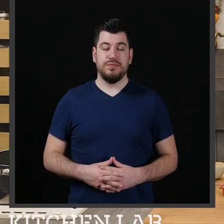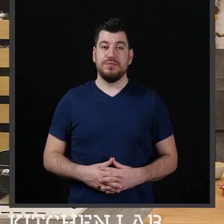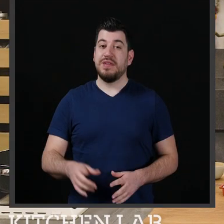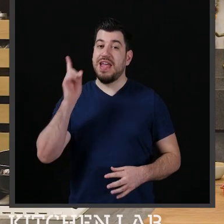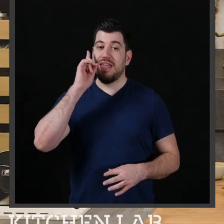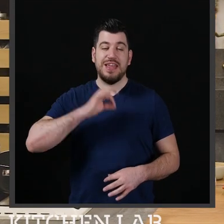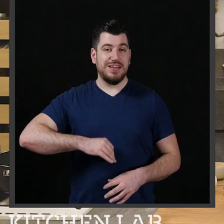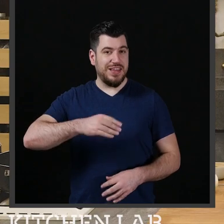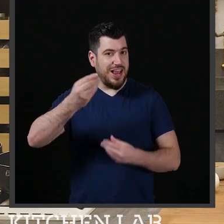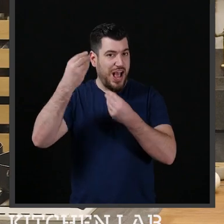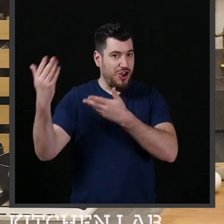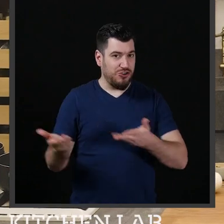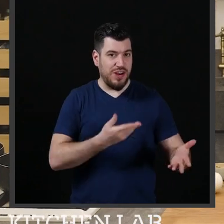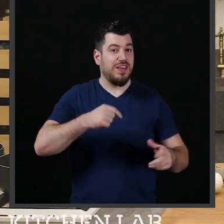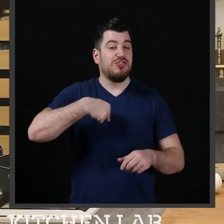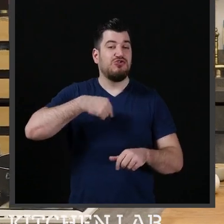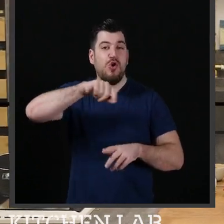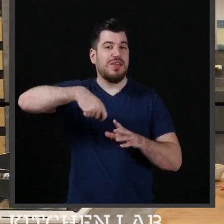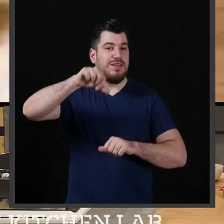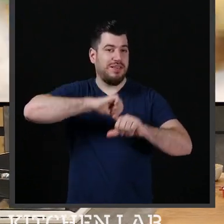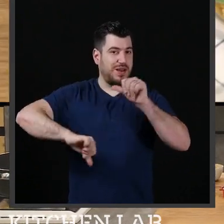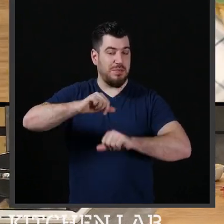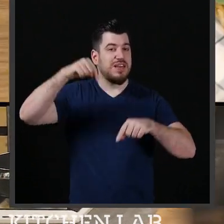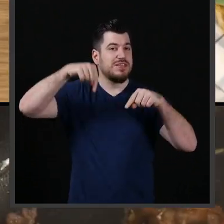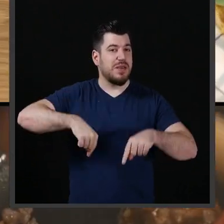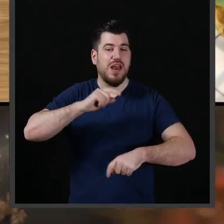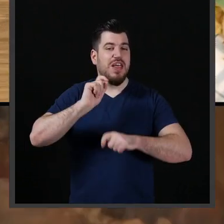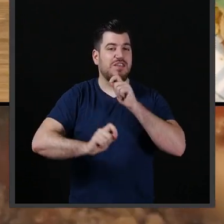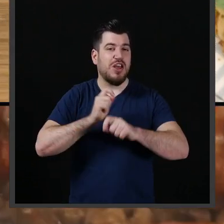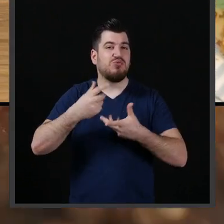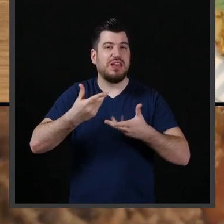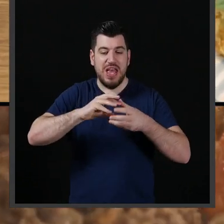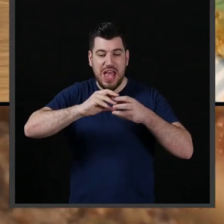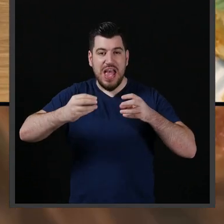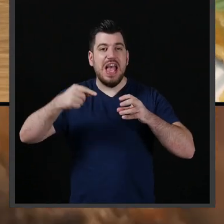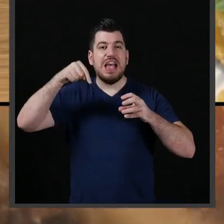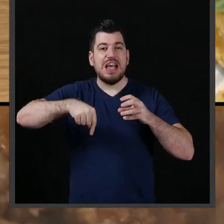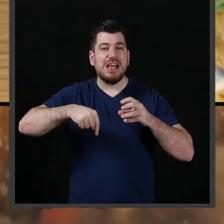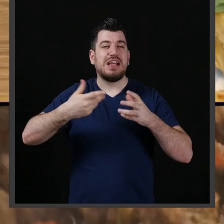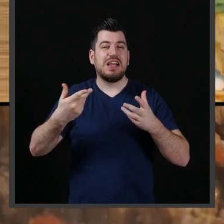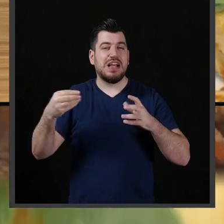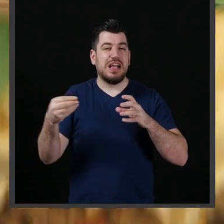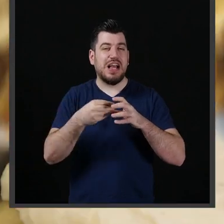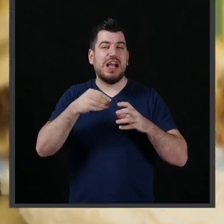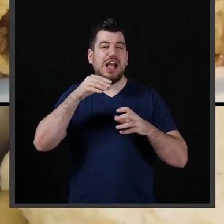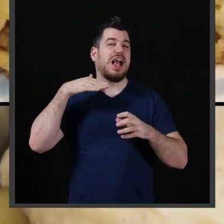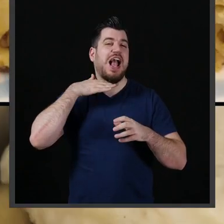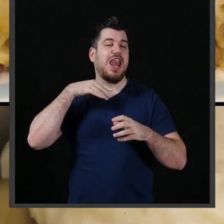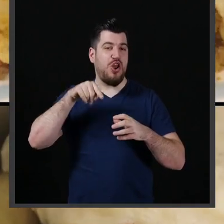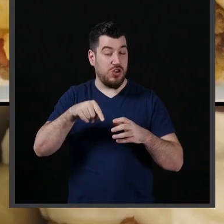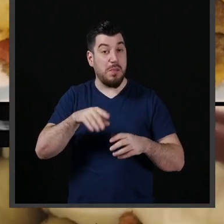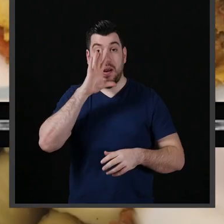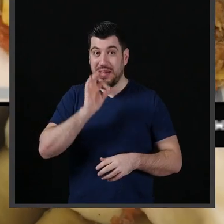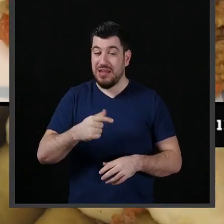Κυρίες και κύριοι, καλώς ήρθατε στο Kitchen Lab. Σήμερα είναι η ώρα να φτιάξουμε κανελόνια. Ξέρω ότι δεν έχω κάνει ποτέ κανελόνια στο Kitchen Lab, οπότε σήμερα θα σας δείξω την τέλεια